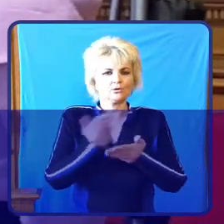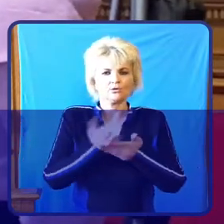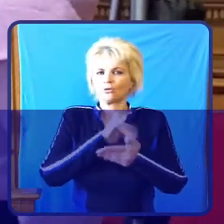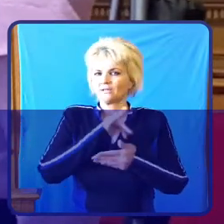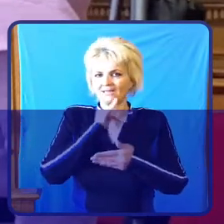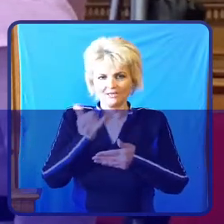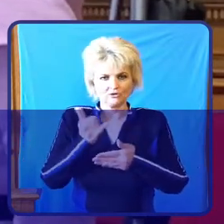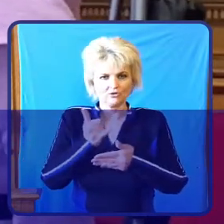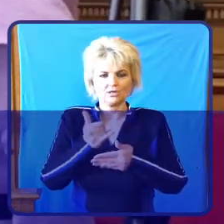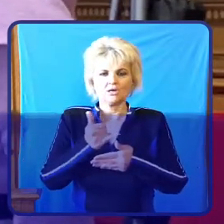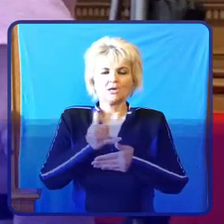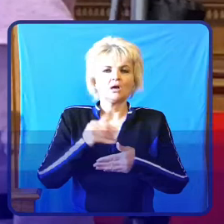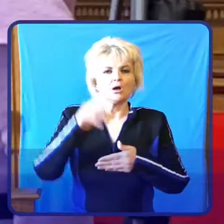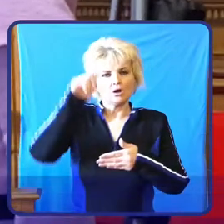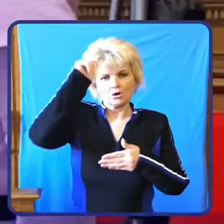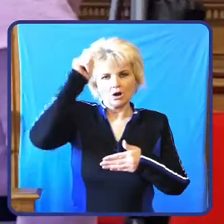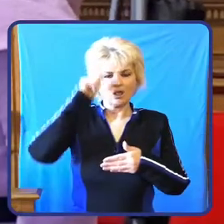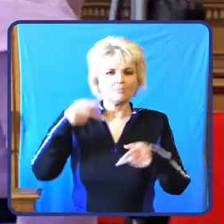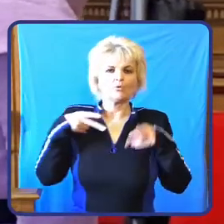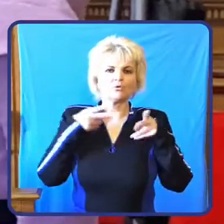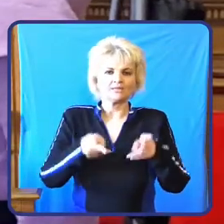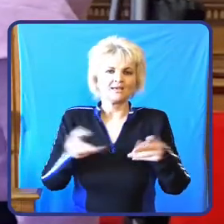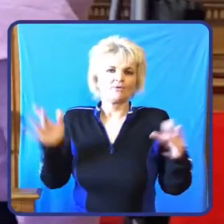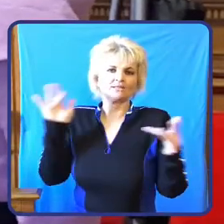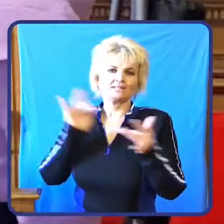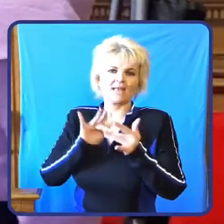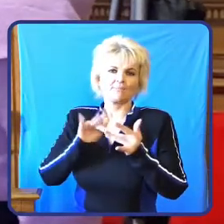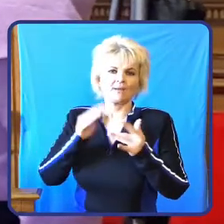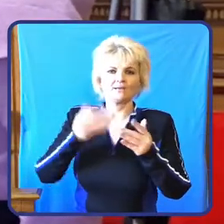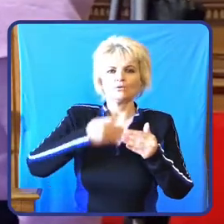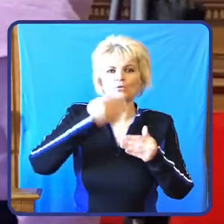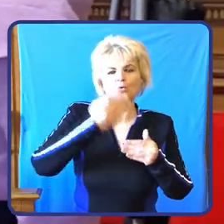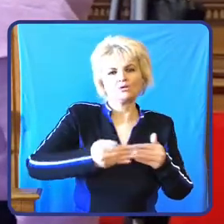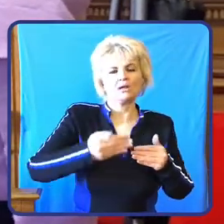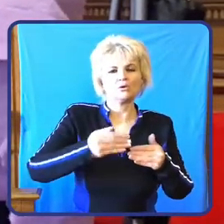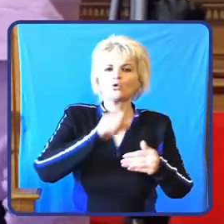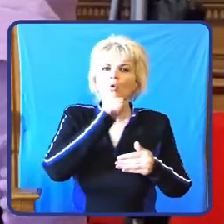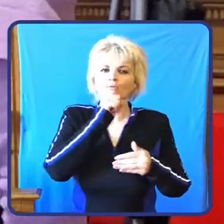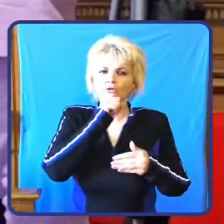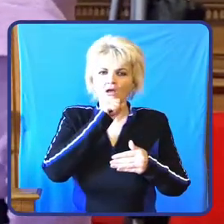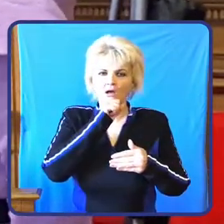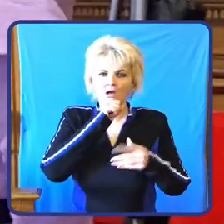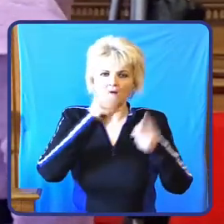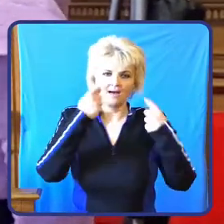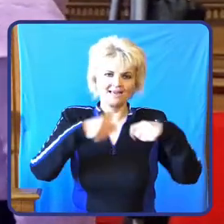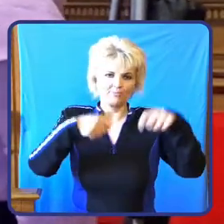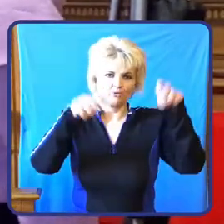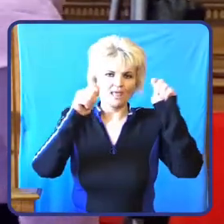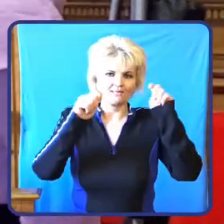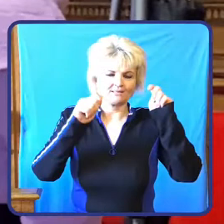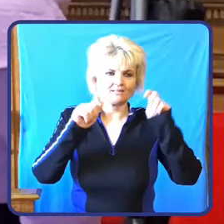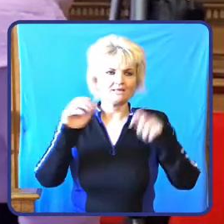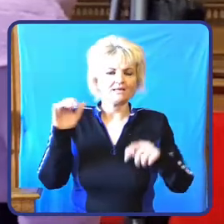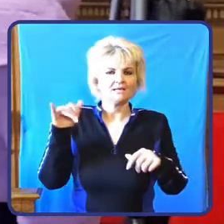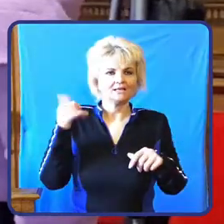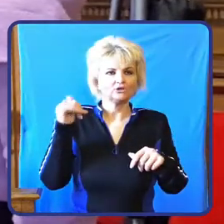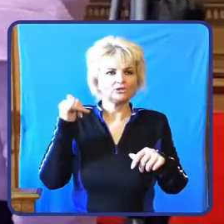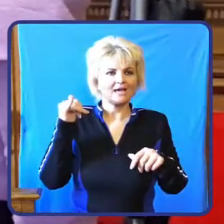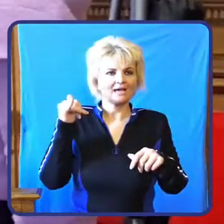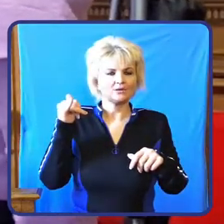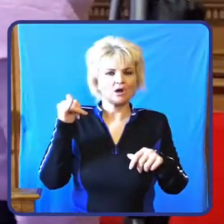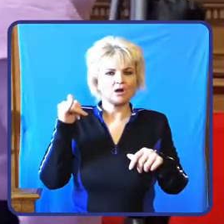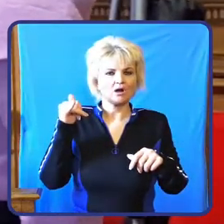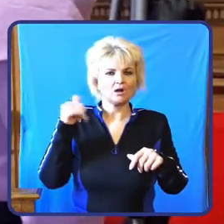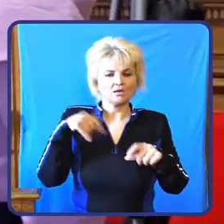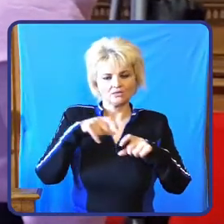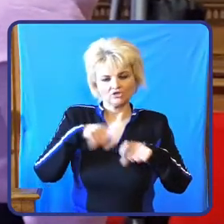Kalap utcával szemben lévő oldalon az óvoda épülete. Sárga